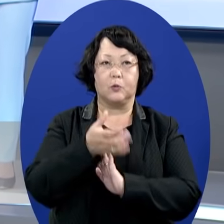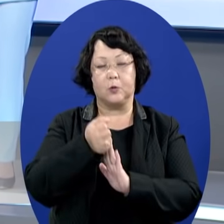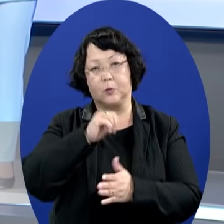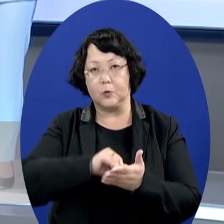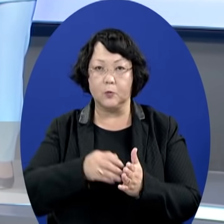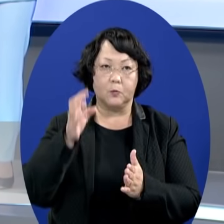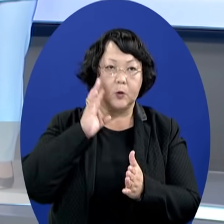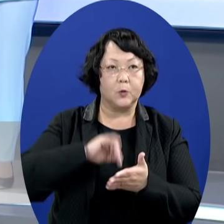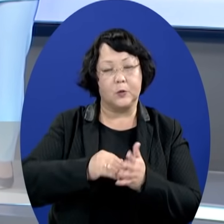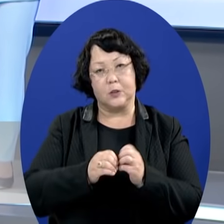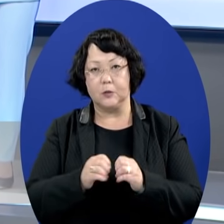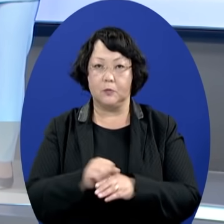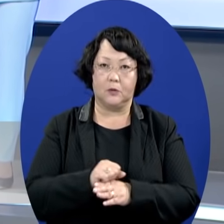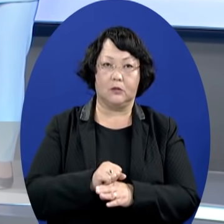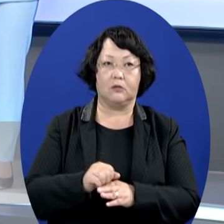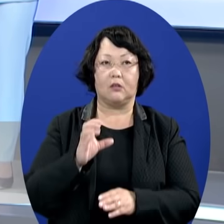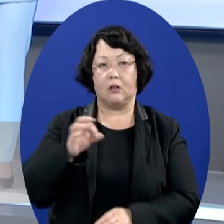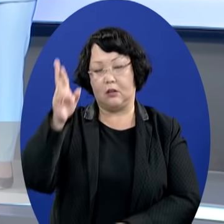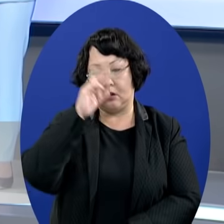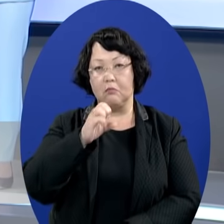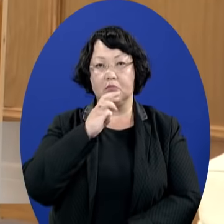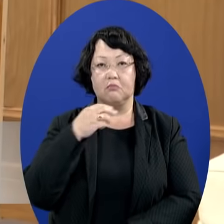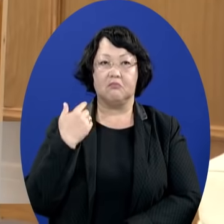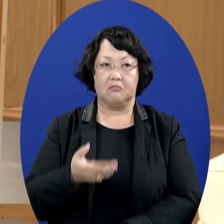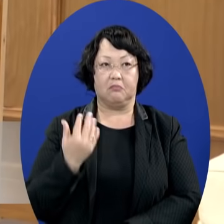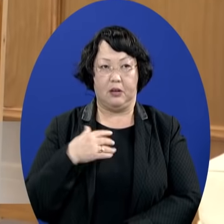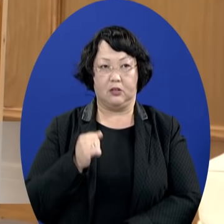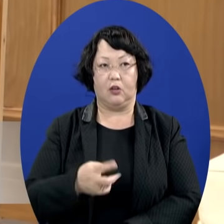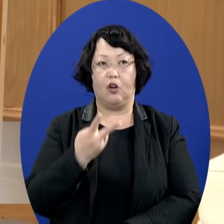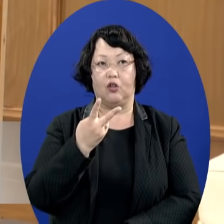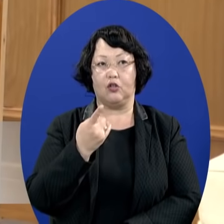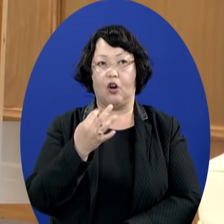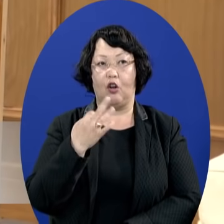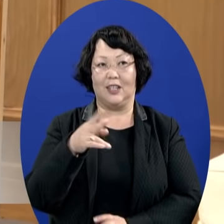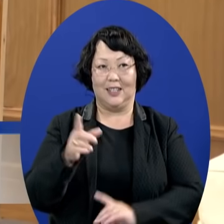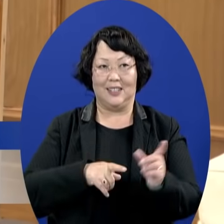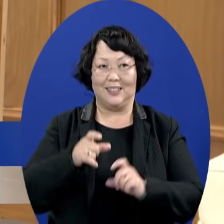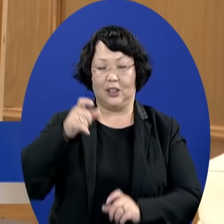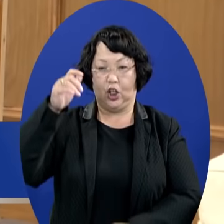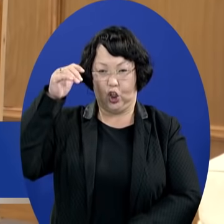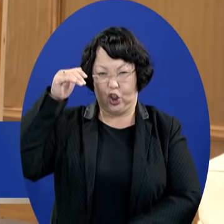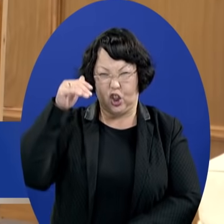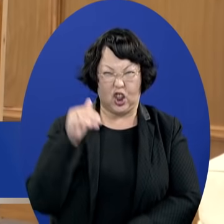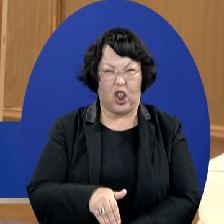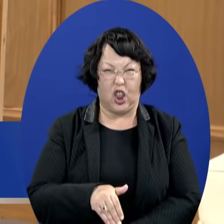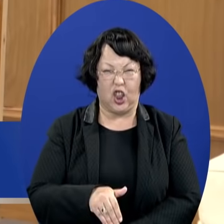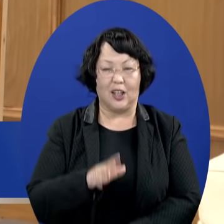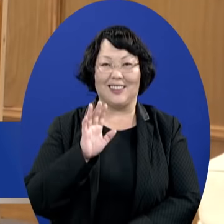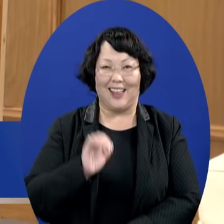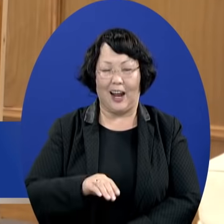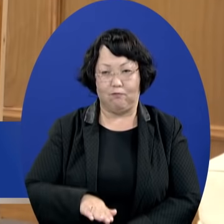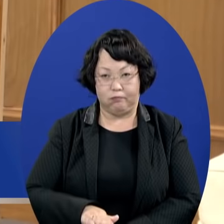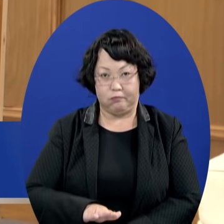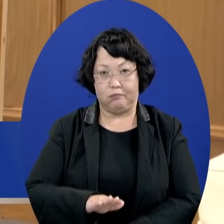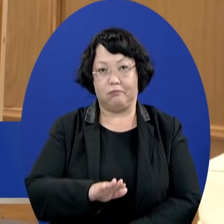мөнгөний бодлого хэрэгжүүлэхийг сангийн яамны зүгээс мэдгэцээ. 21 онд эдийн засгийн онолбан яруулт өрхөн ингээд тогтворжоод иргэд